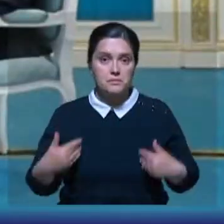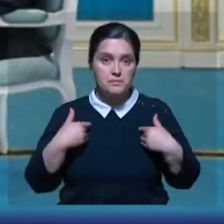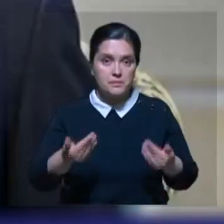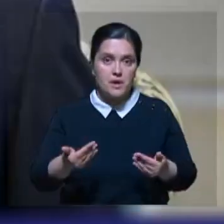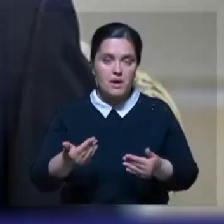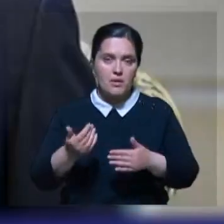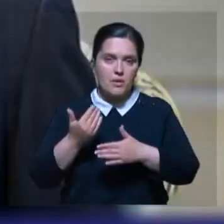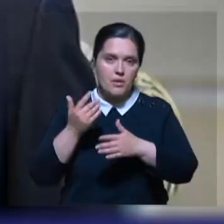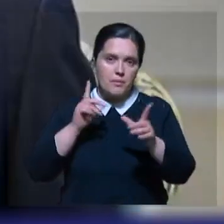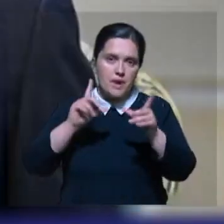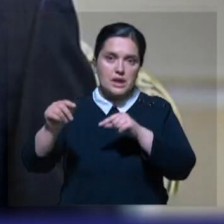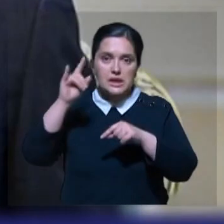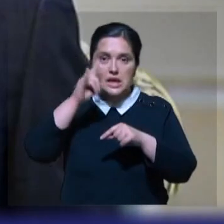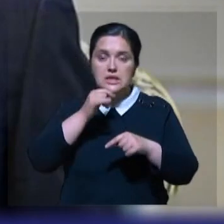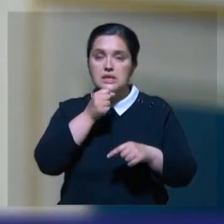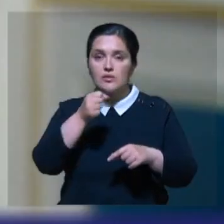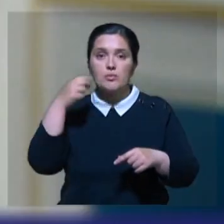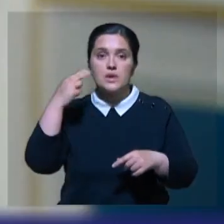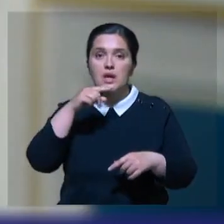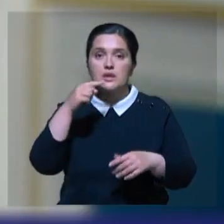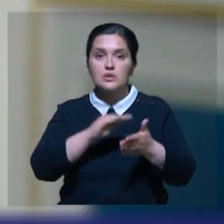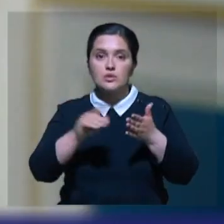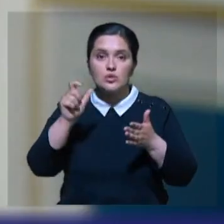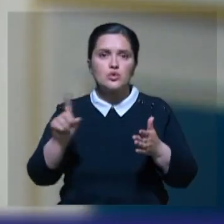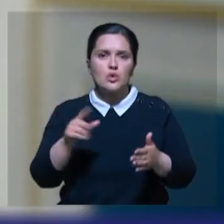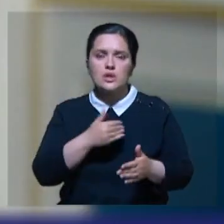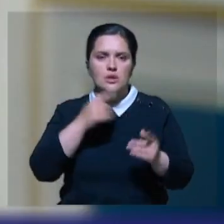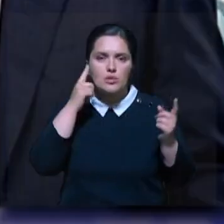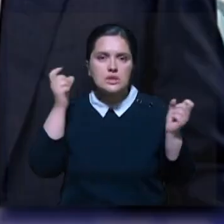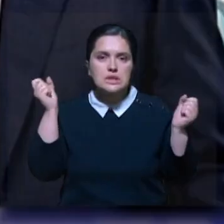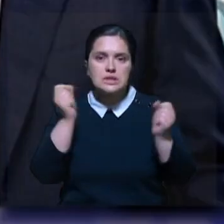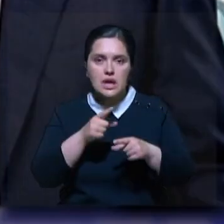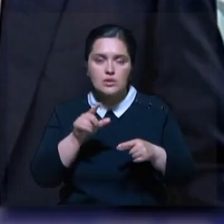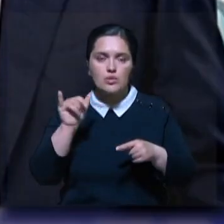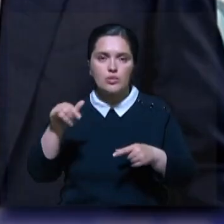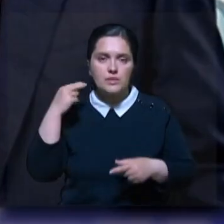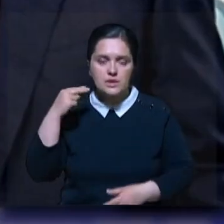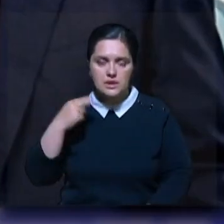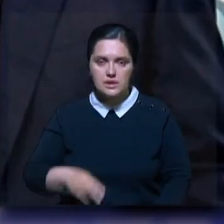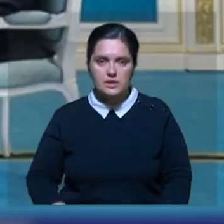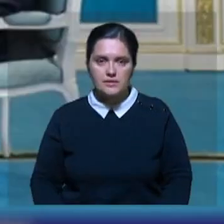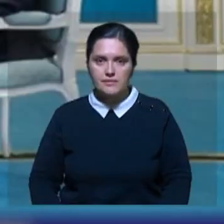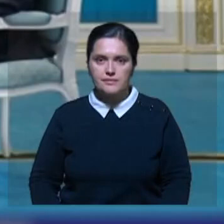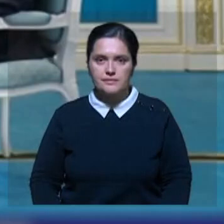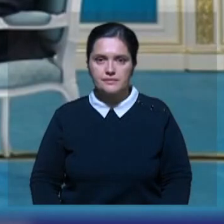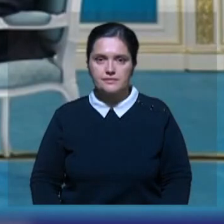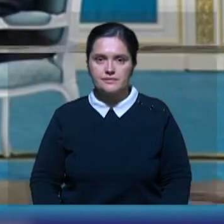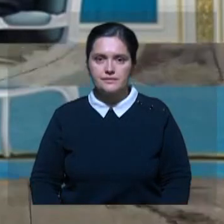Предлагали покинуть Казахстан. Из интервью президента российским журналистам. Что хотели узнать иностранцы у Токаева.